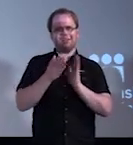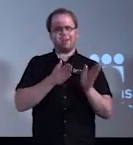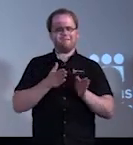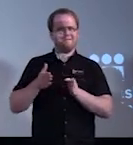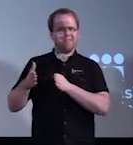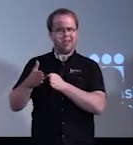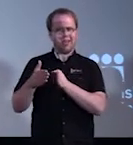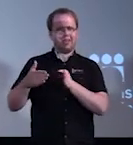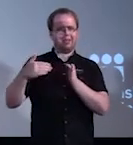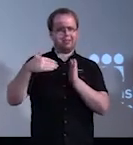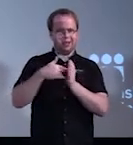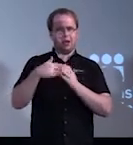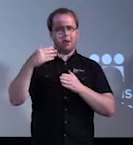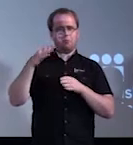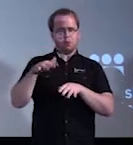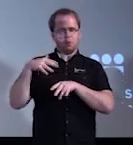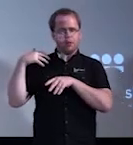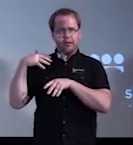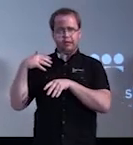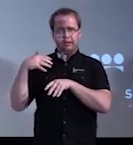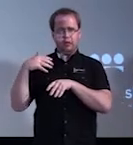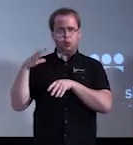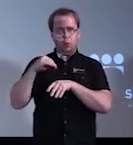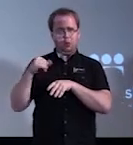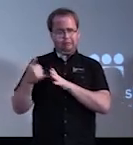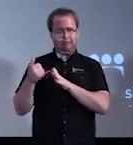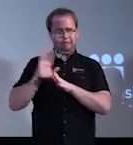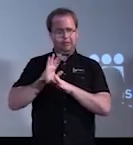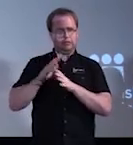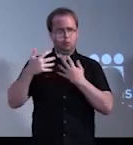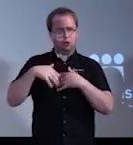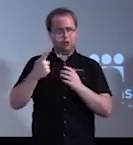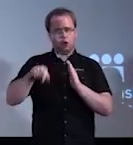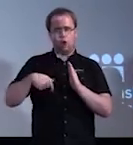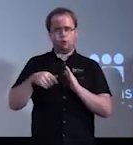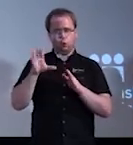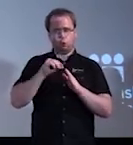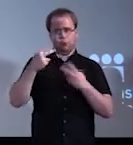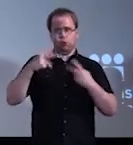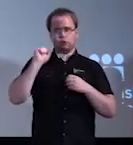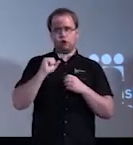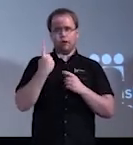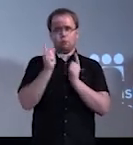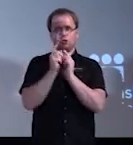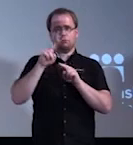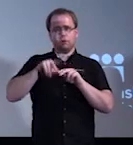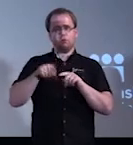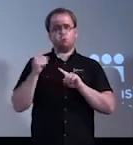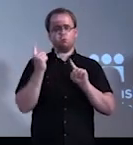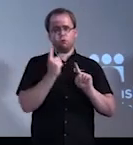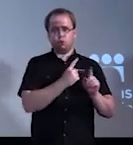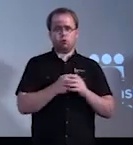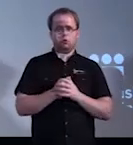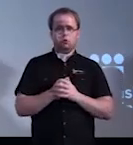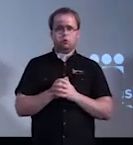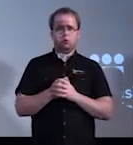publiken förutsätter biografen som mötesplats också. Och det förutsätter också att man tar del av filmen på andra sätt. Och det är